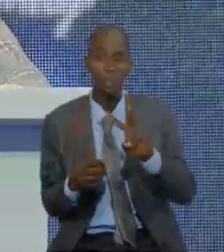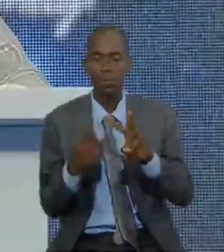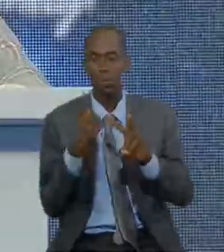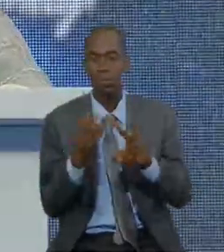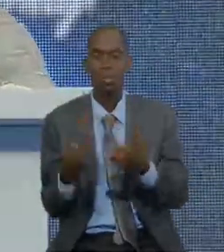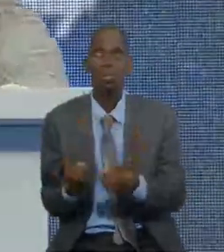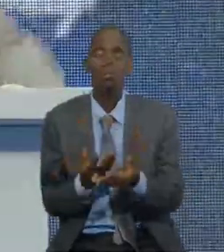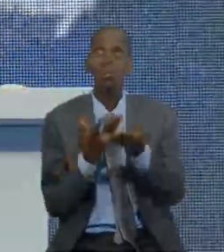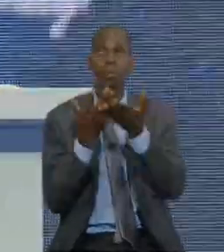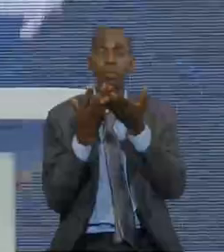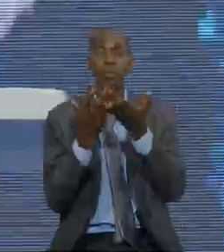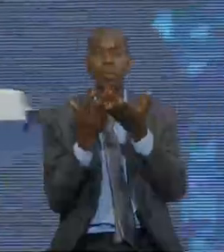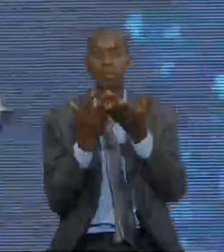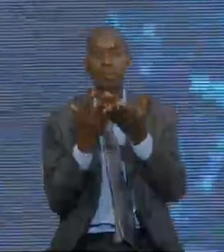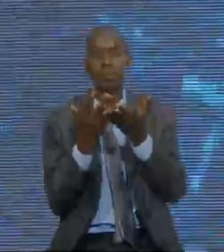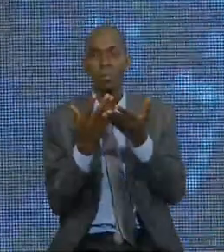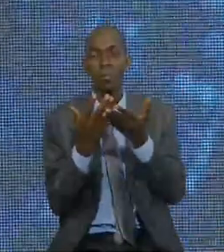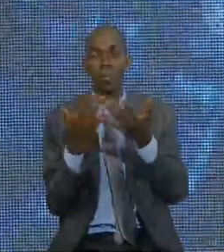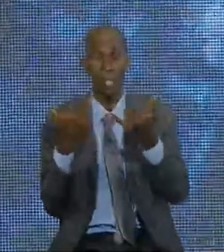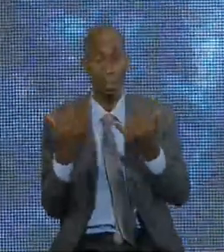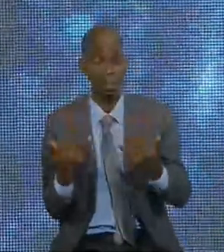deuxièmement l'inspiration